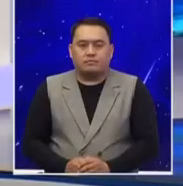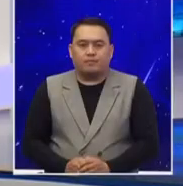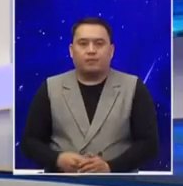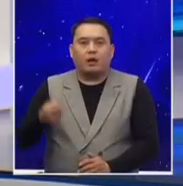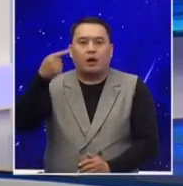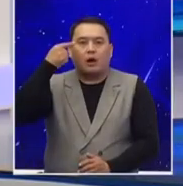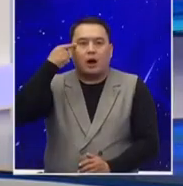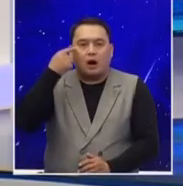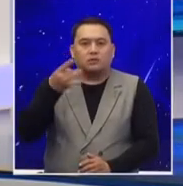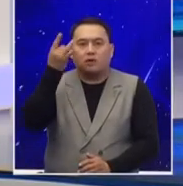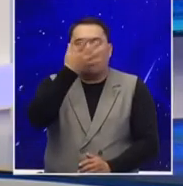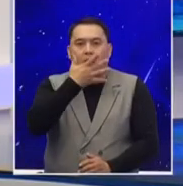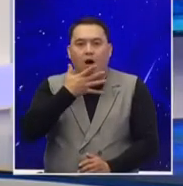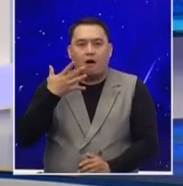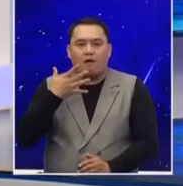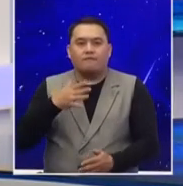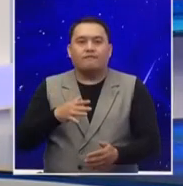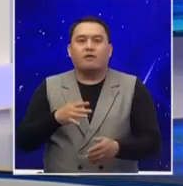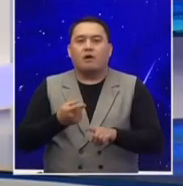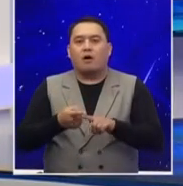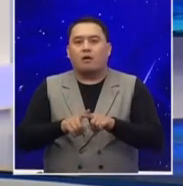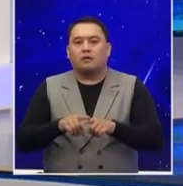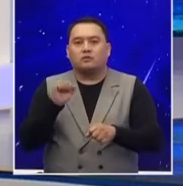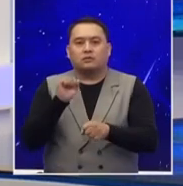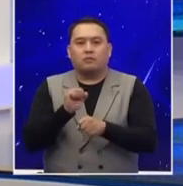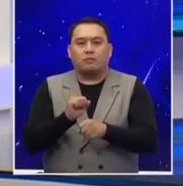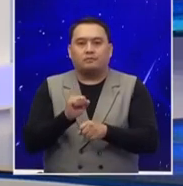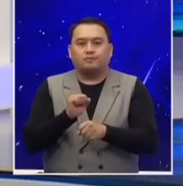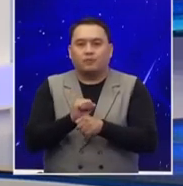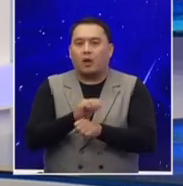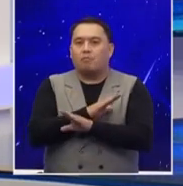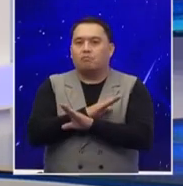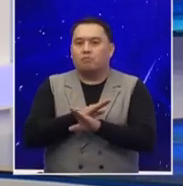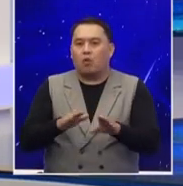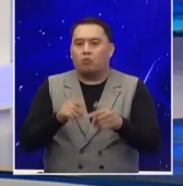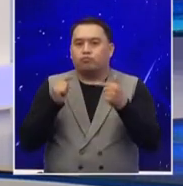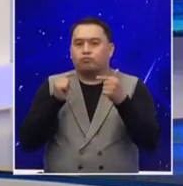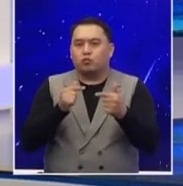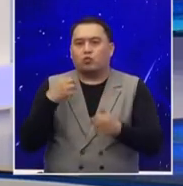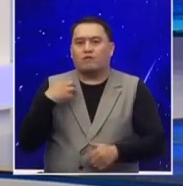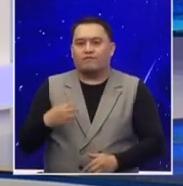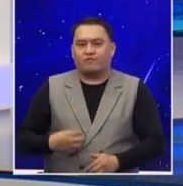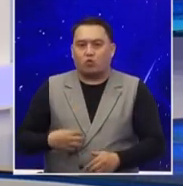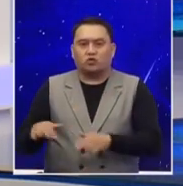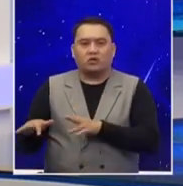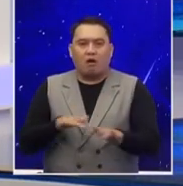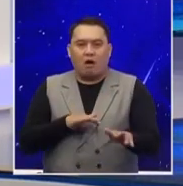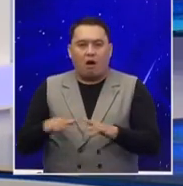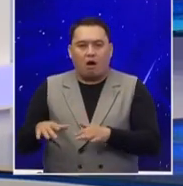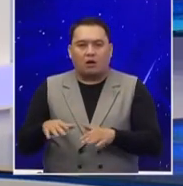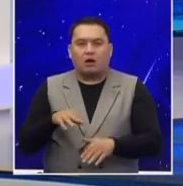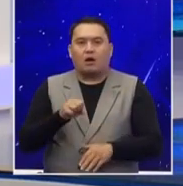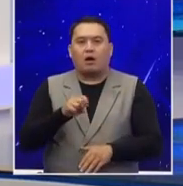В странах Азии, Африки и Ближнего Востока не прекращаются антифранцузские акции. В